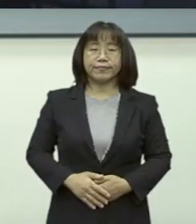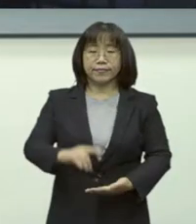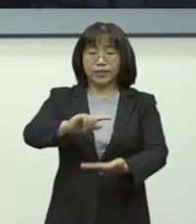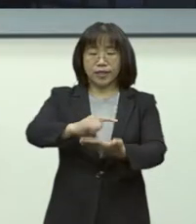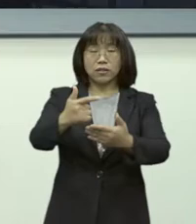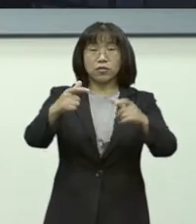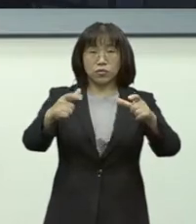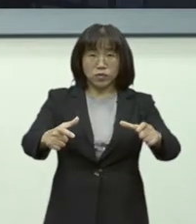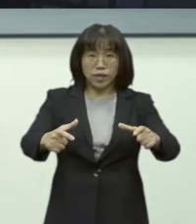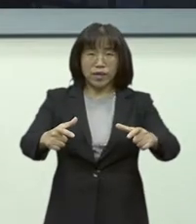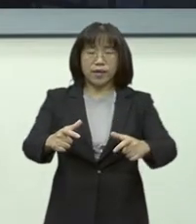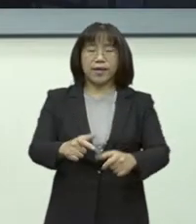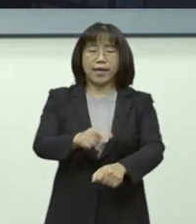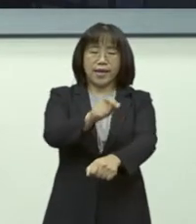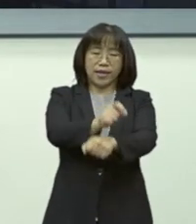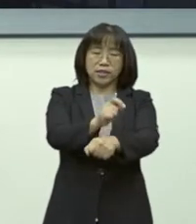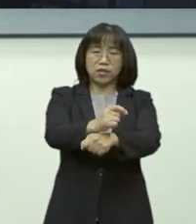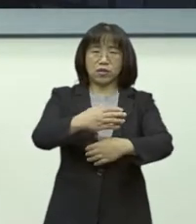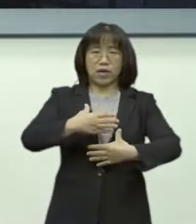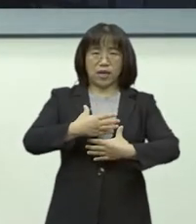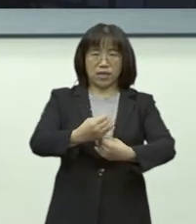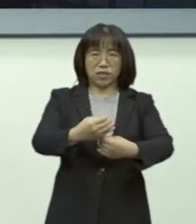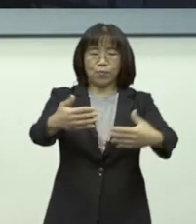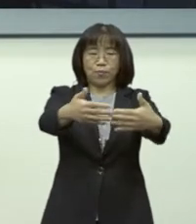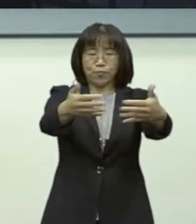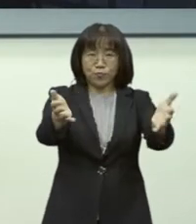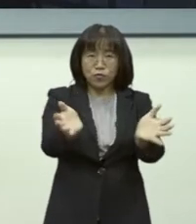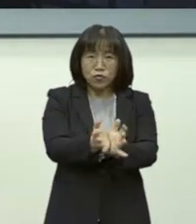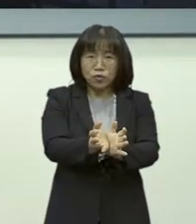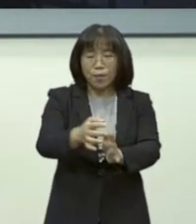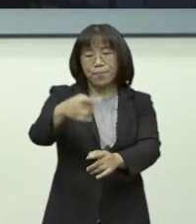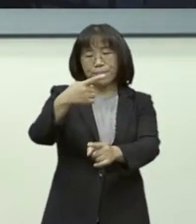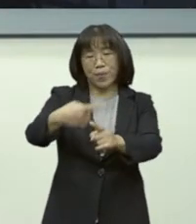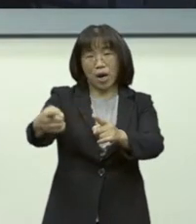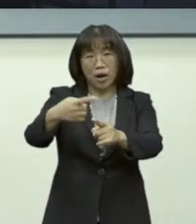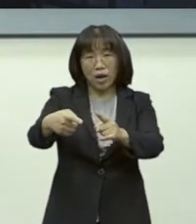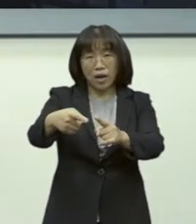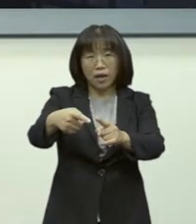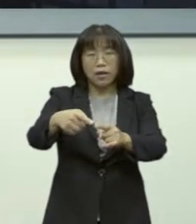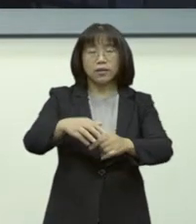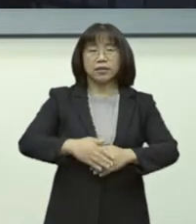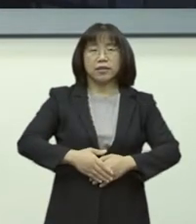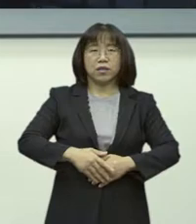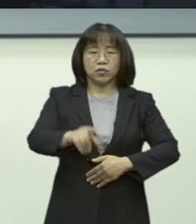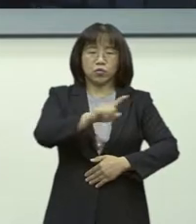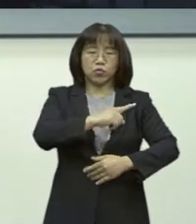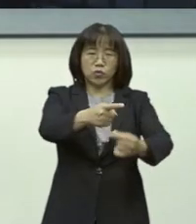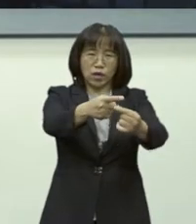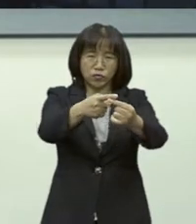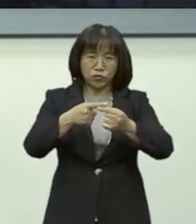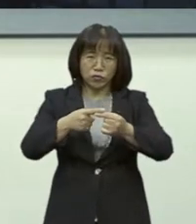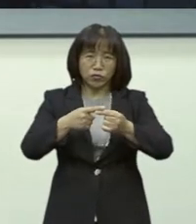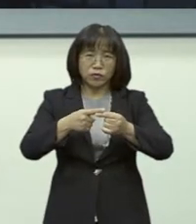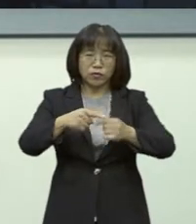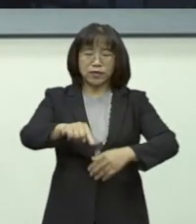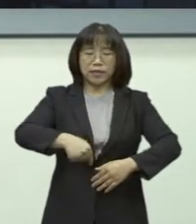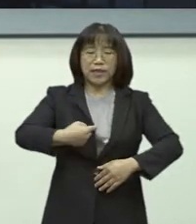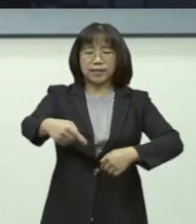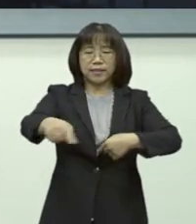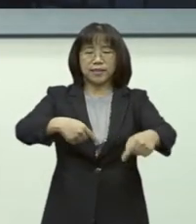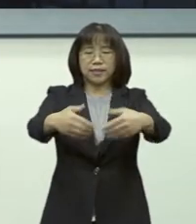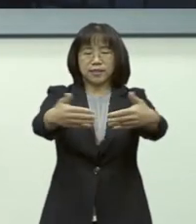아 감성과 행정안전부가 주관한 지방자치단체 재정 분석 평가에서 최우수 자치단체로